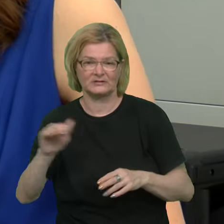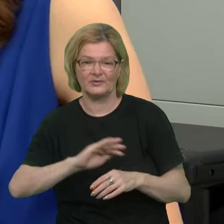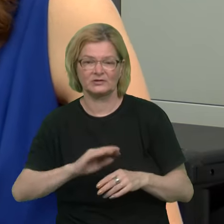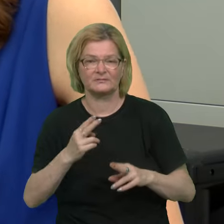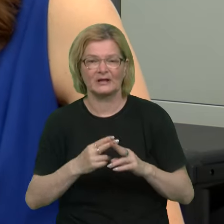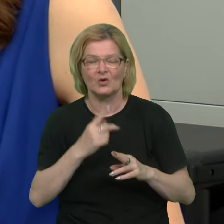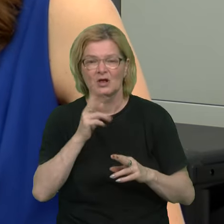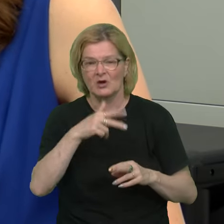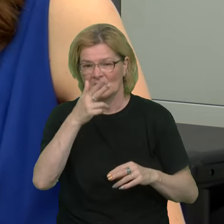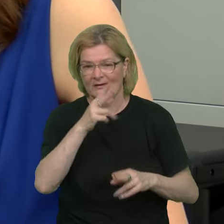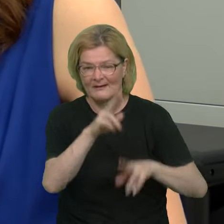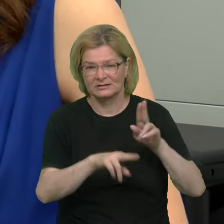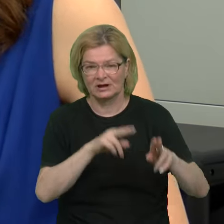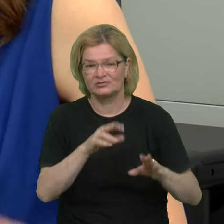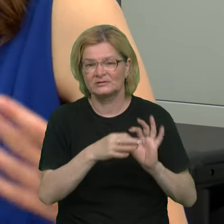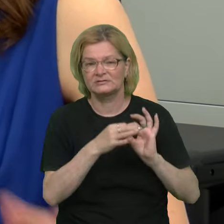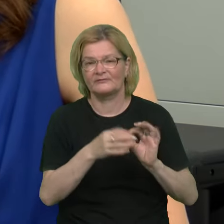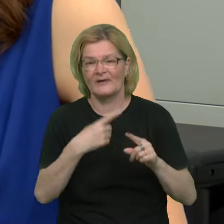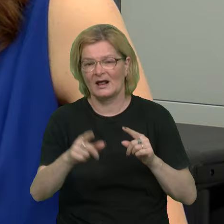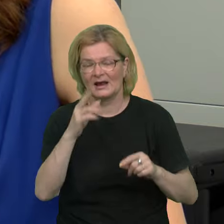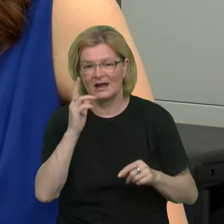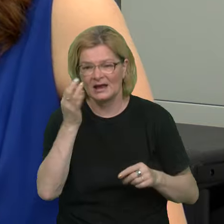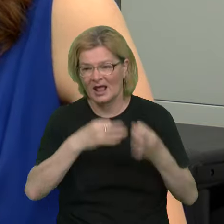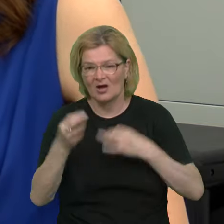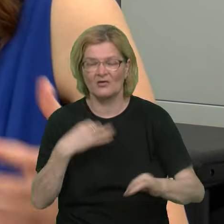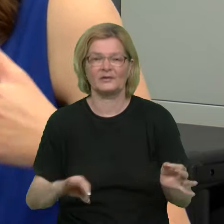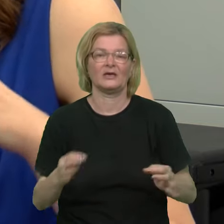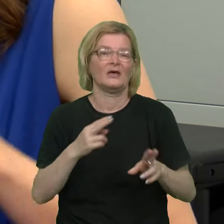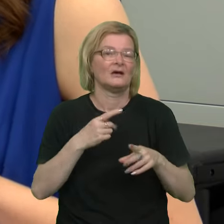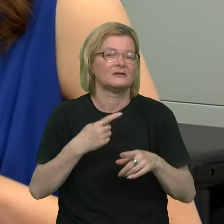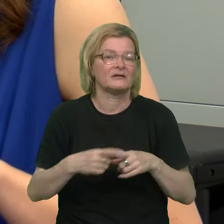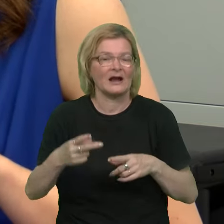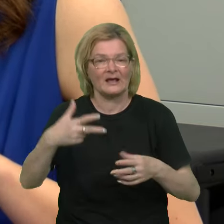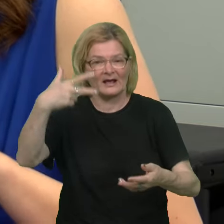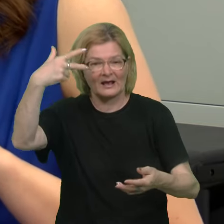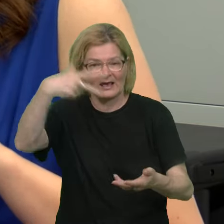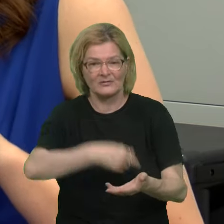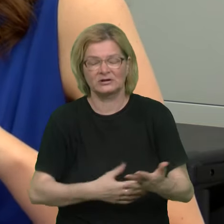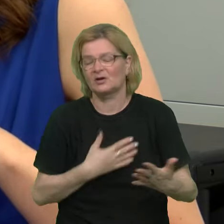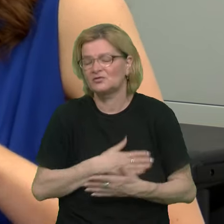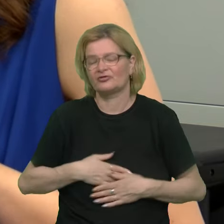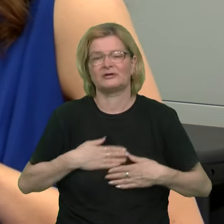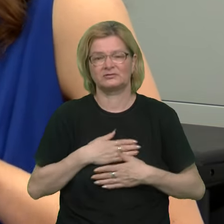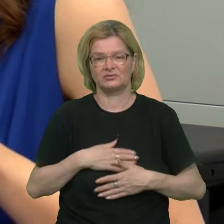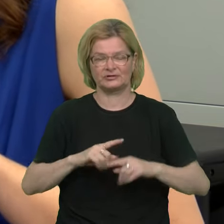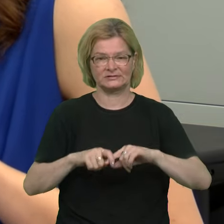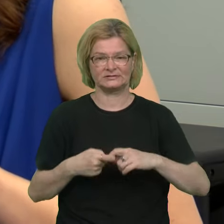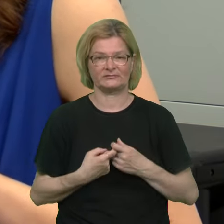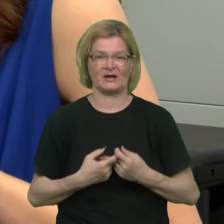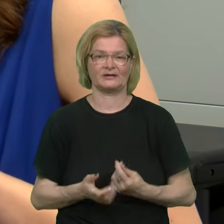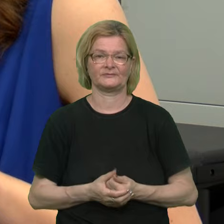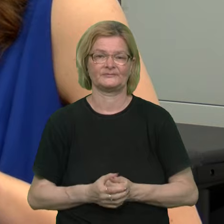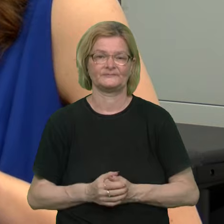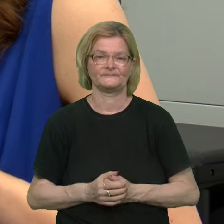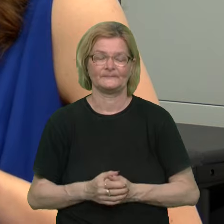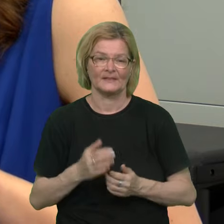prolaze pacijenti, posebno pacijenti onkološki koji non stop fali lijekova, fali kemoterapija, moj užas, užasne